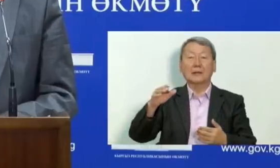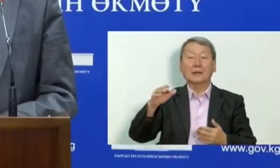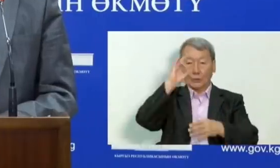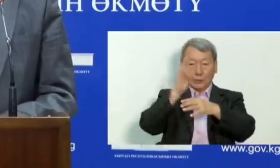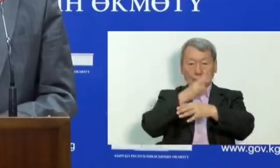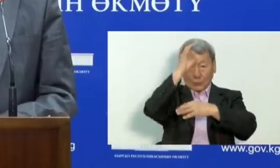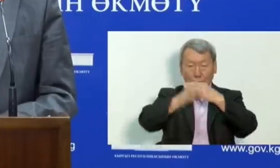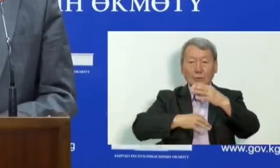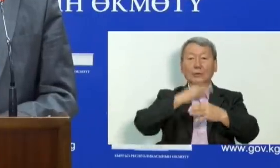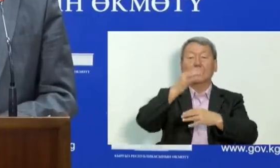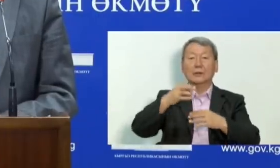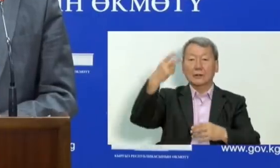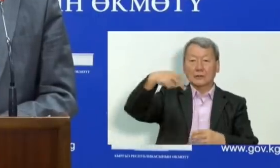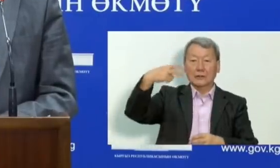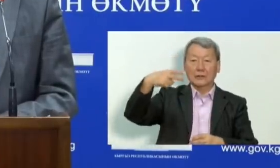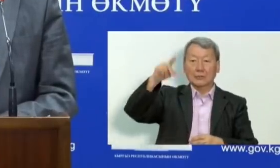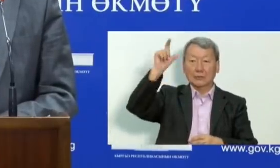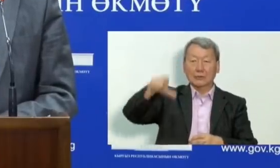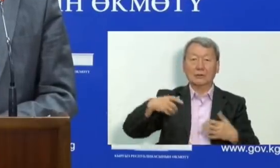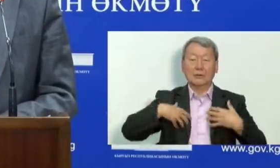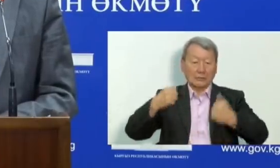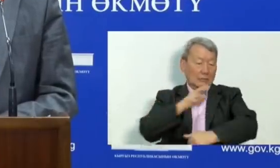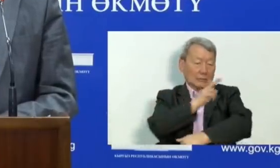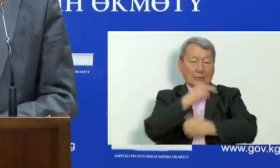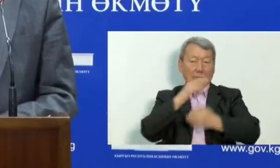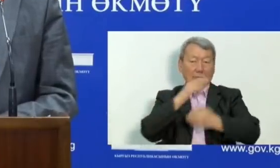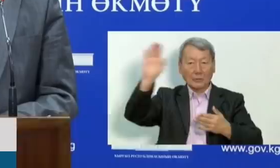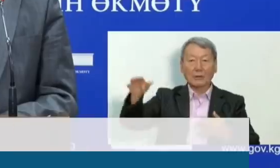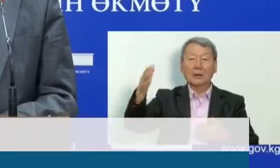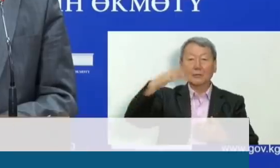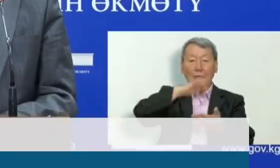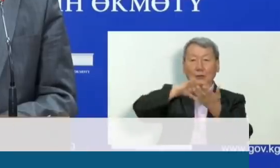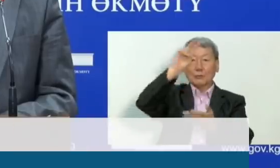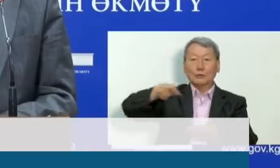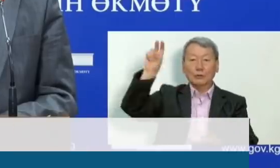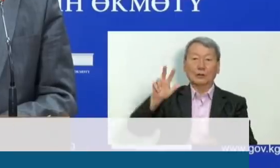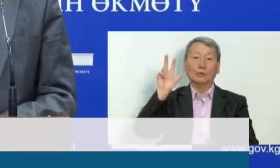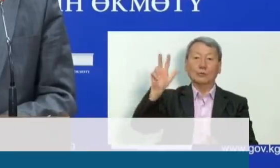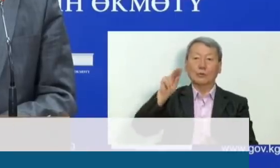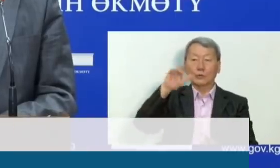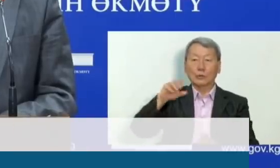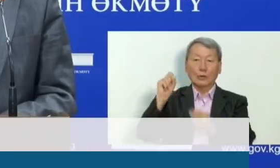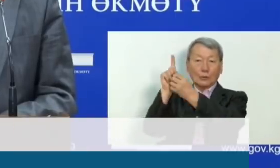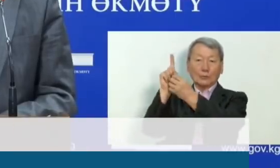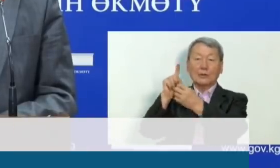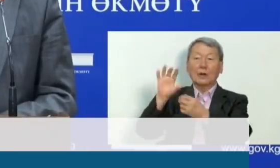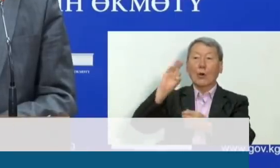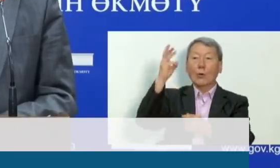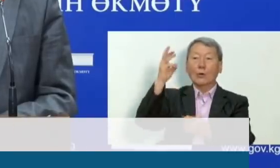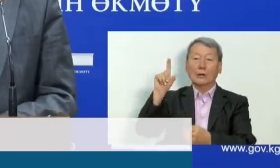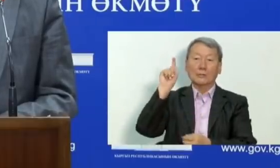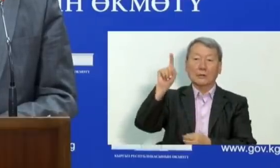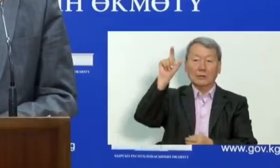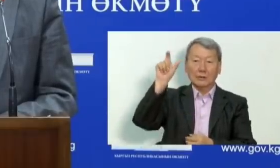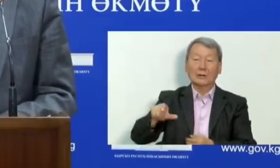Өткен сутка ичинде 20 бейтап ооруканадан чыгарылды. Бишкек шаарынан 3, Чүй областынан 11, Ош шаарынан